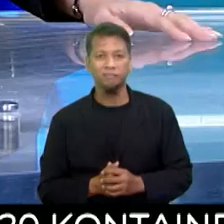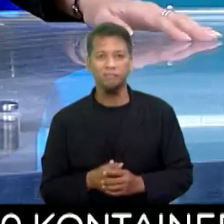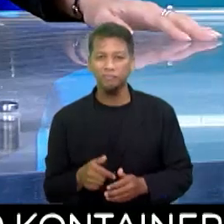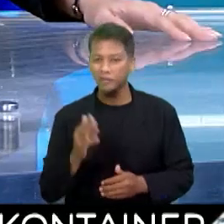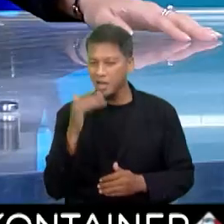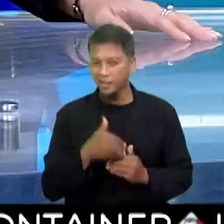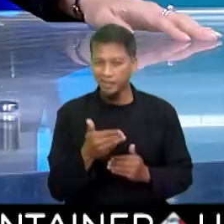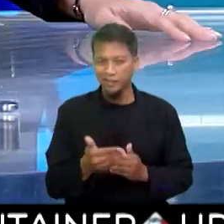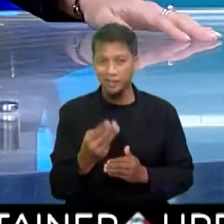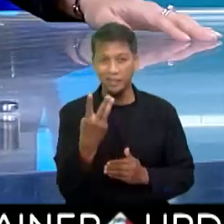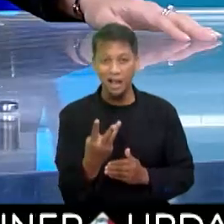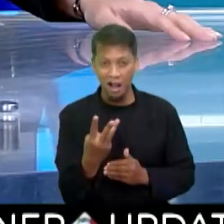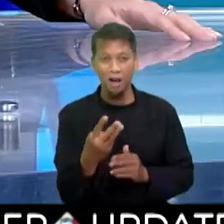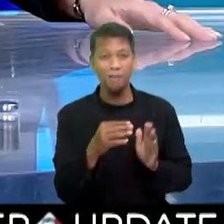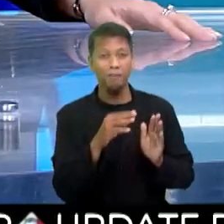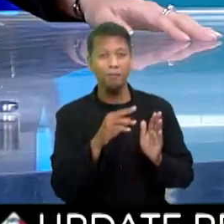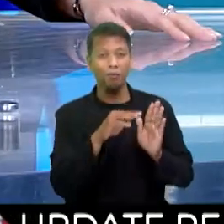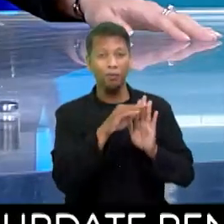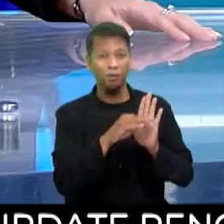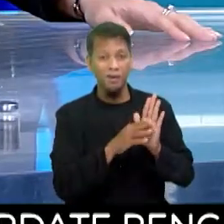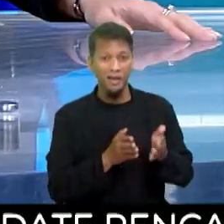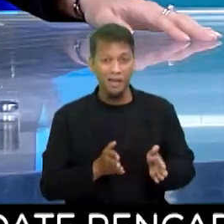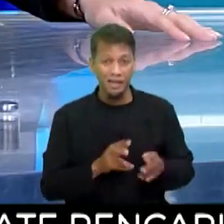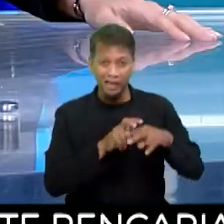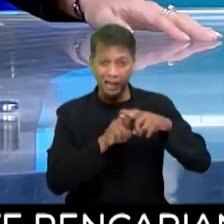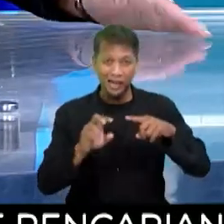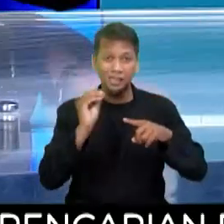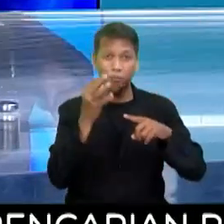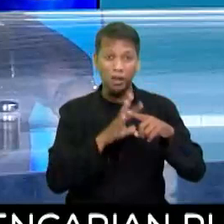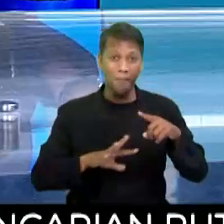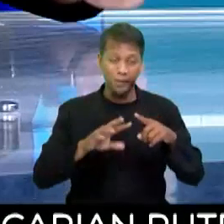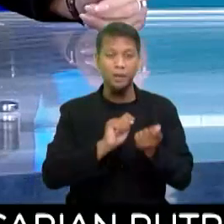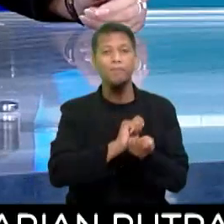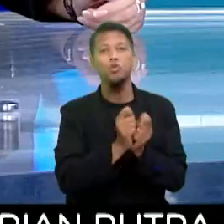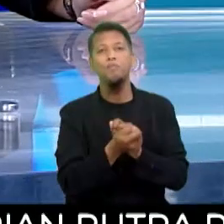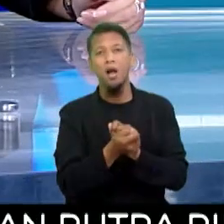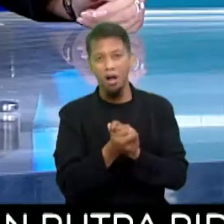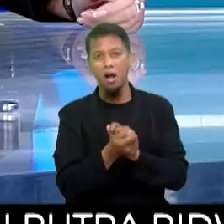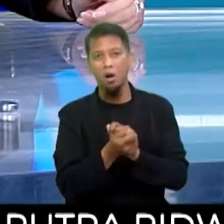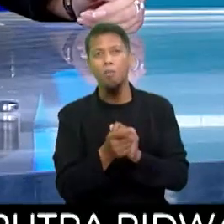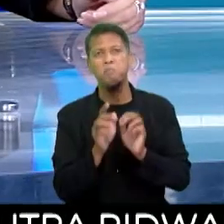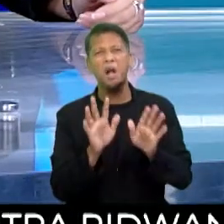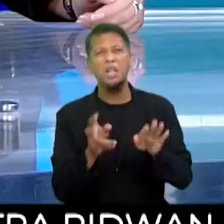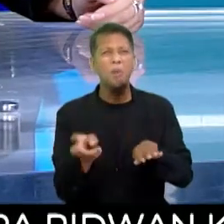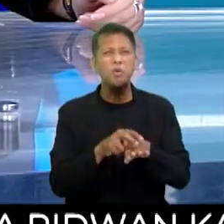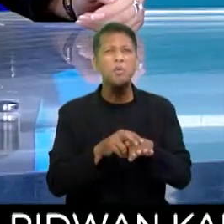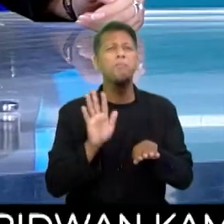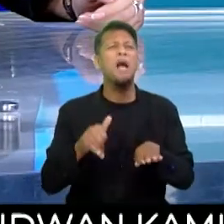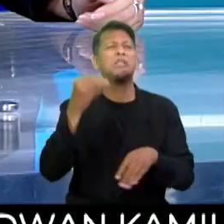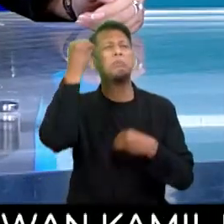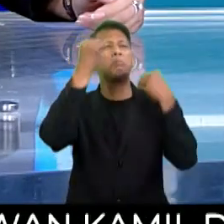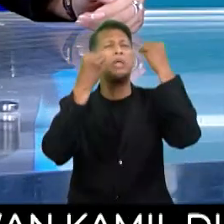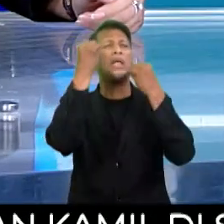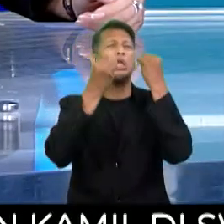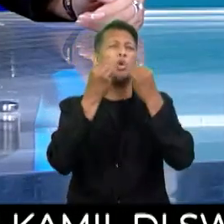Hari ketiga diberlakukannya perubahan rute perjalanan KRL Jabodetabek ternyata masih banyak penumpang yang kebingungan. Penumpukan